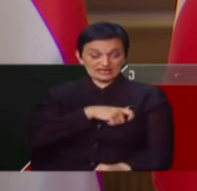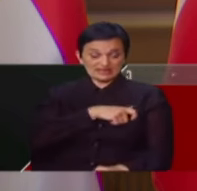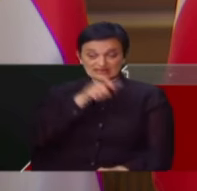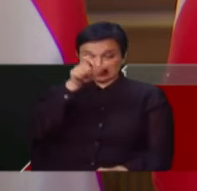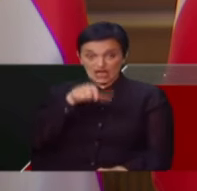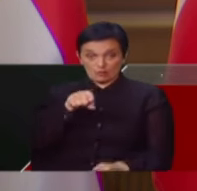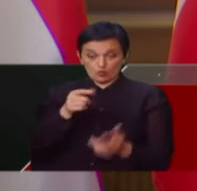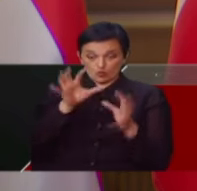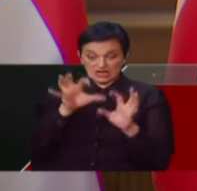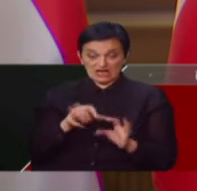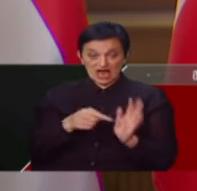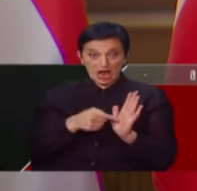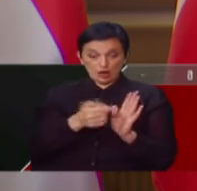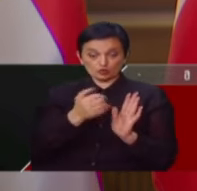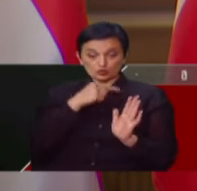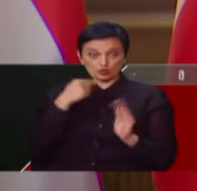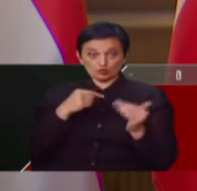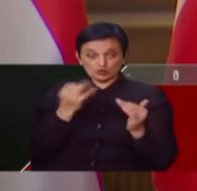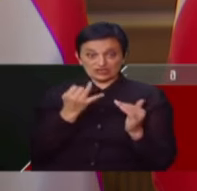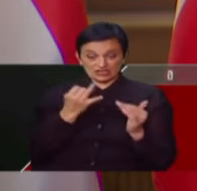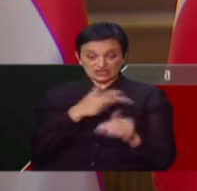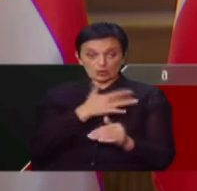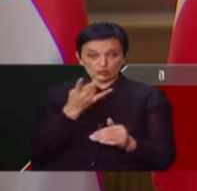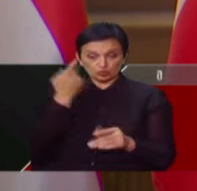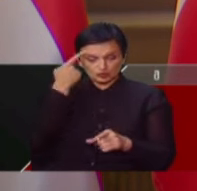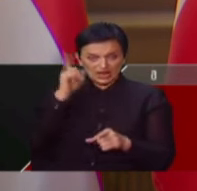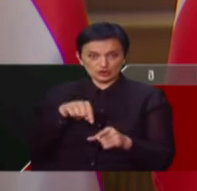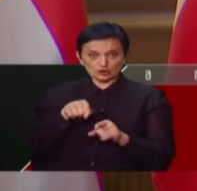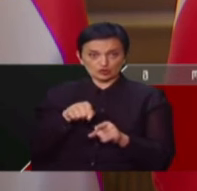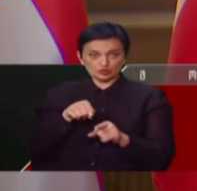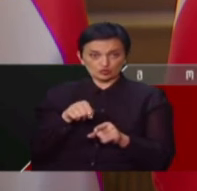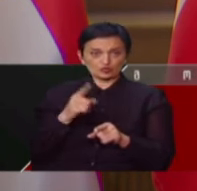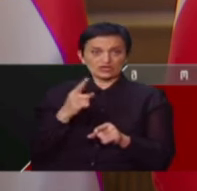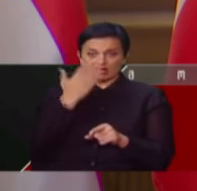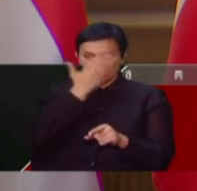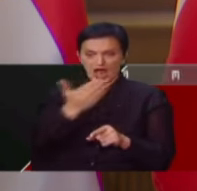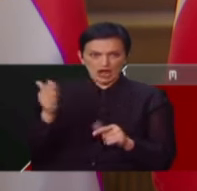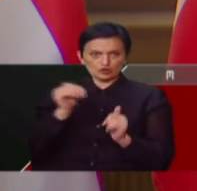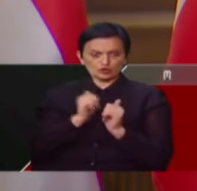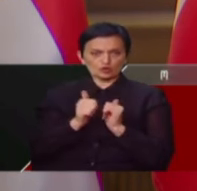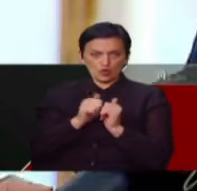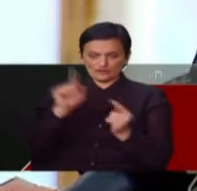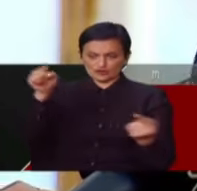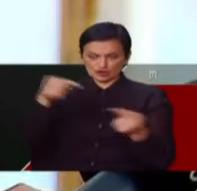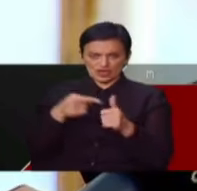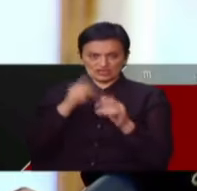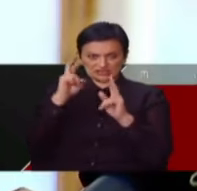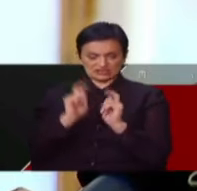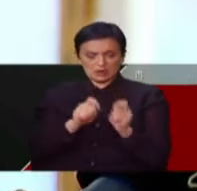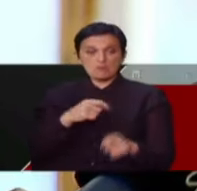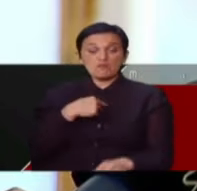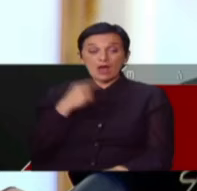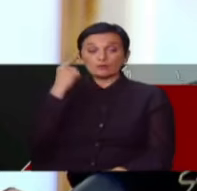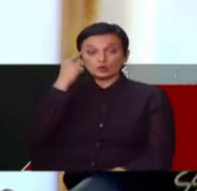იღებ იმკავანებს რომელიც ინტერესებს ემსახურება უნდა იცოდე რომ ერი ყოველთვის გამოგიძებნის შესაბამის სახელზე მე მგონია